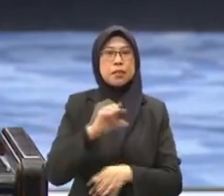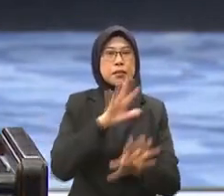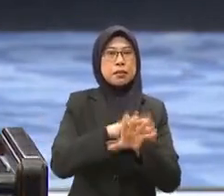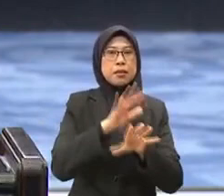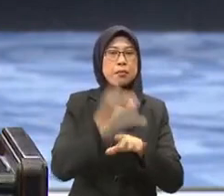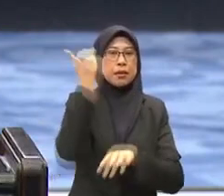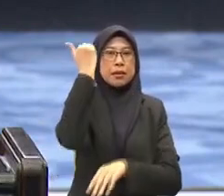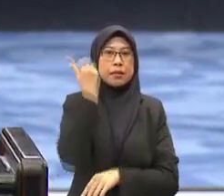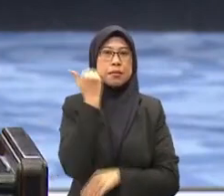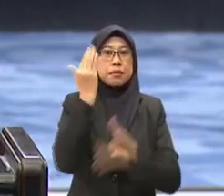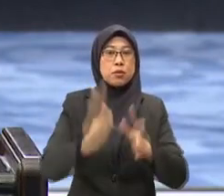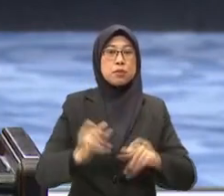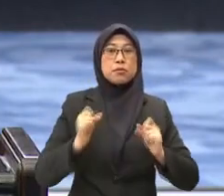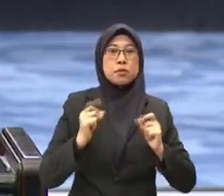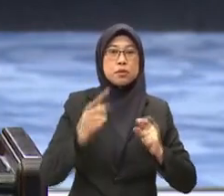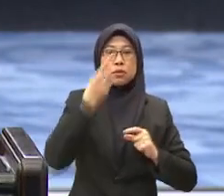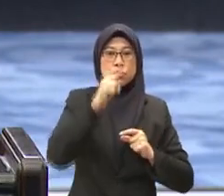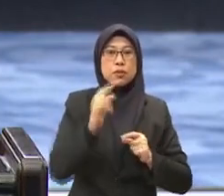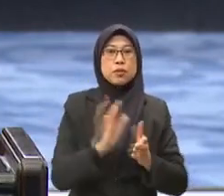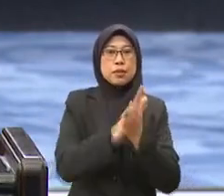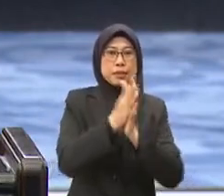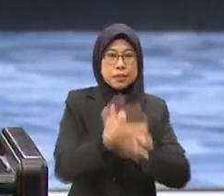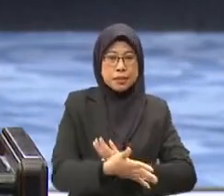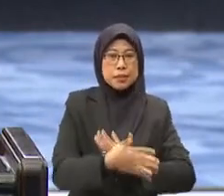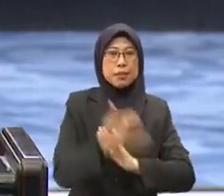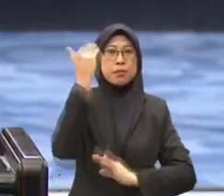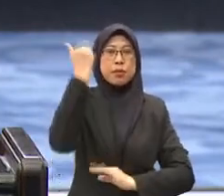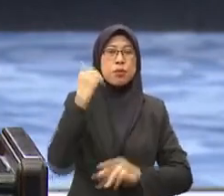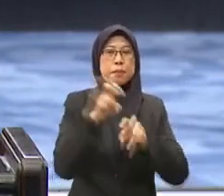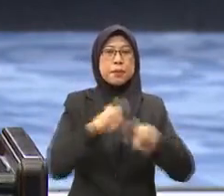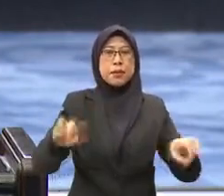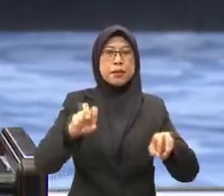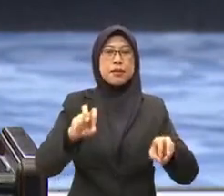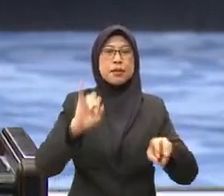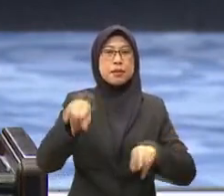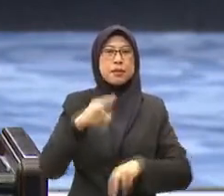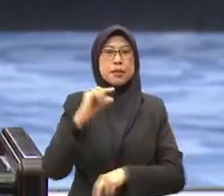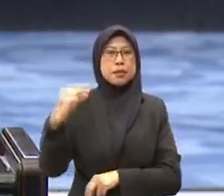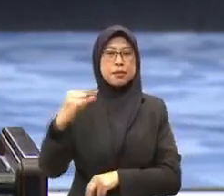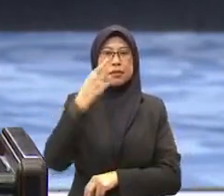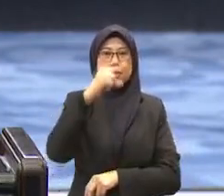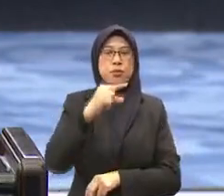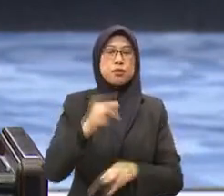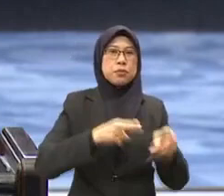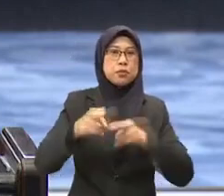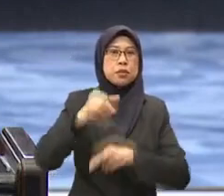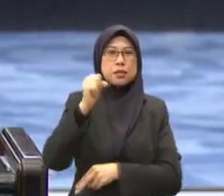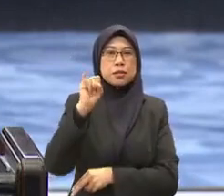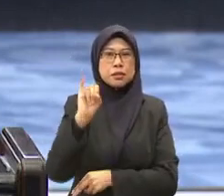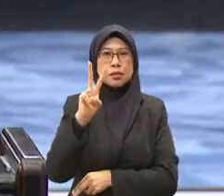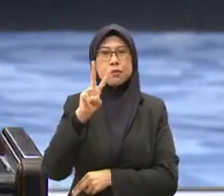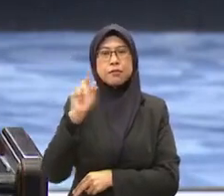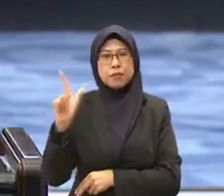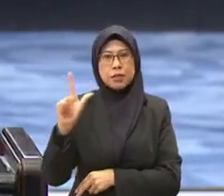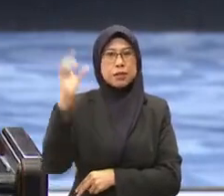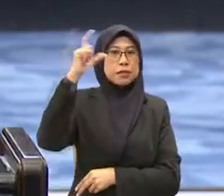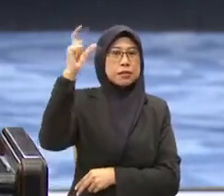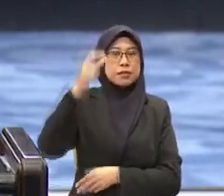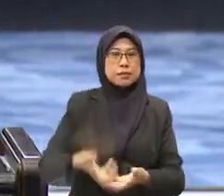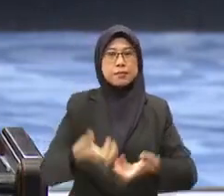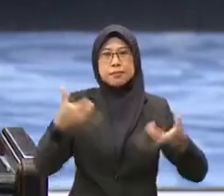peguam swasta untuk menjadi peguam panel jabatan bantuan guaman bagi membolehkan pengurusan litigasi sivil dan syariah secara